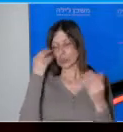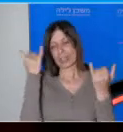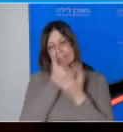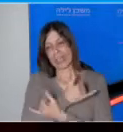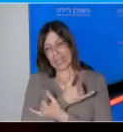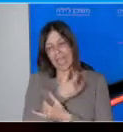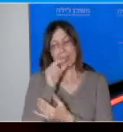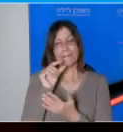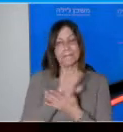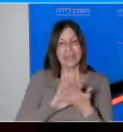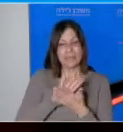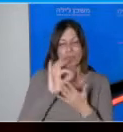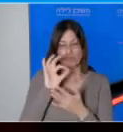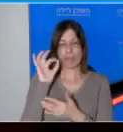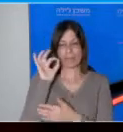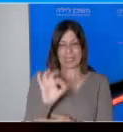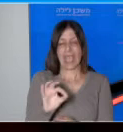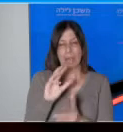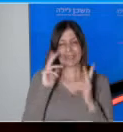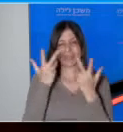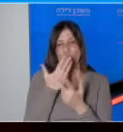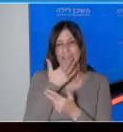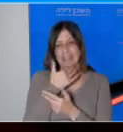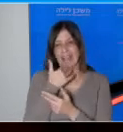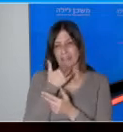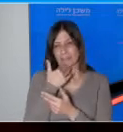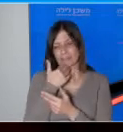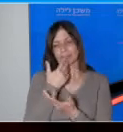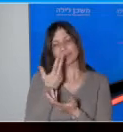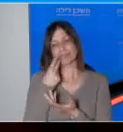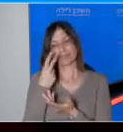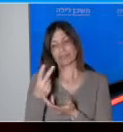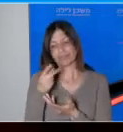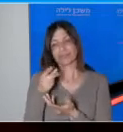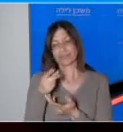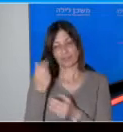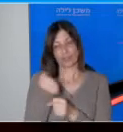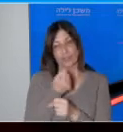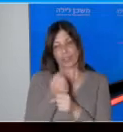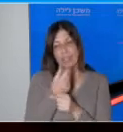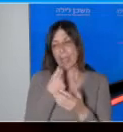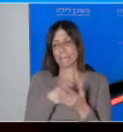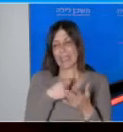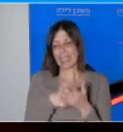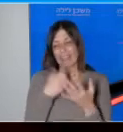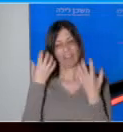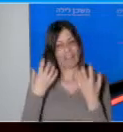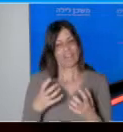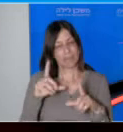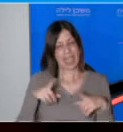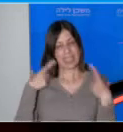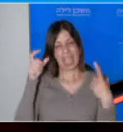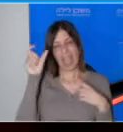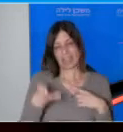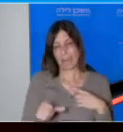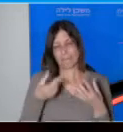עם מינימום של פגיעה בציבור הישראלי. על פניו נראה שזה איכשהו עובד, המחיר הוא כבד בחיי אדם,